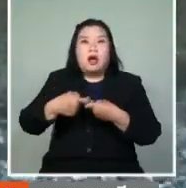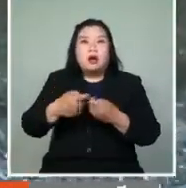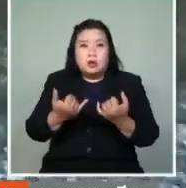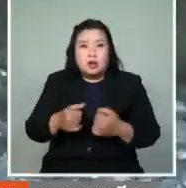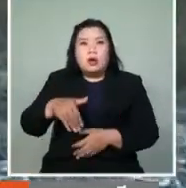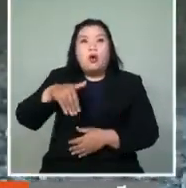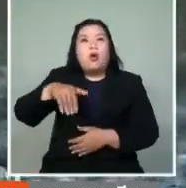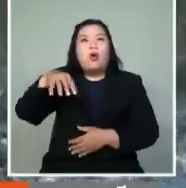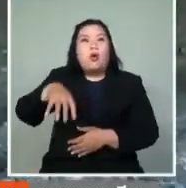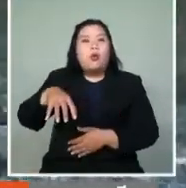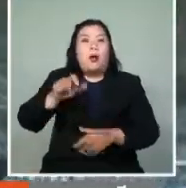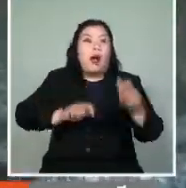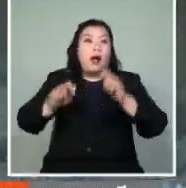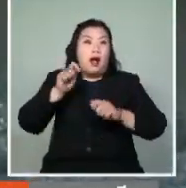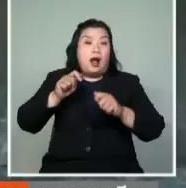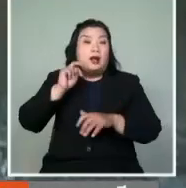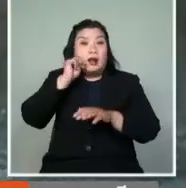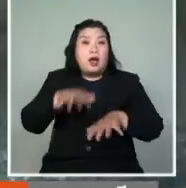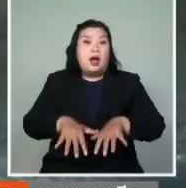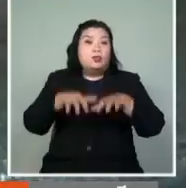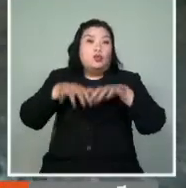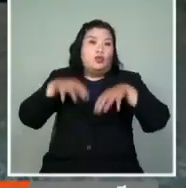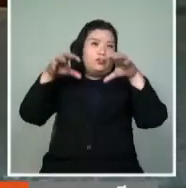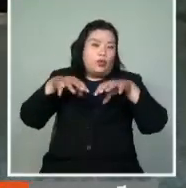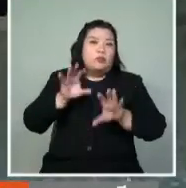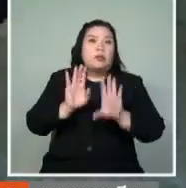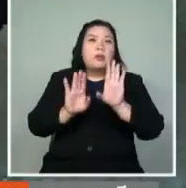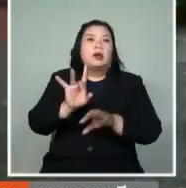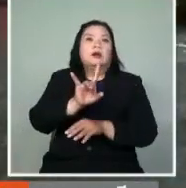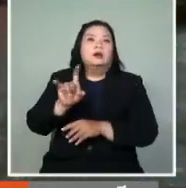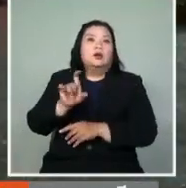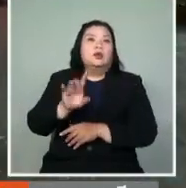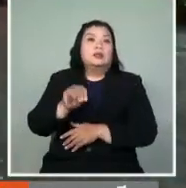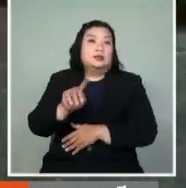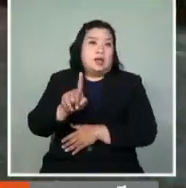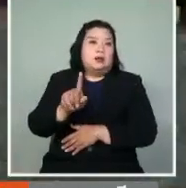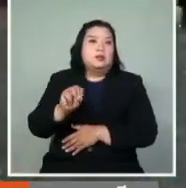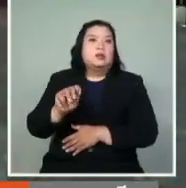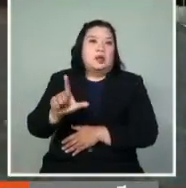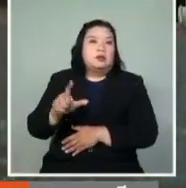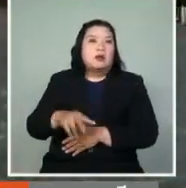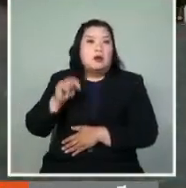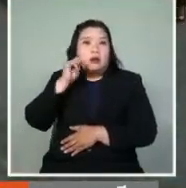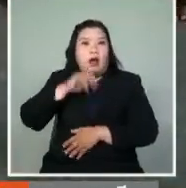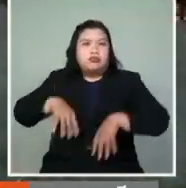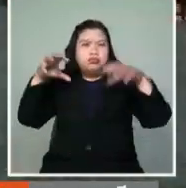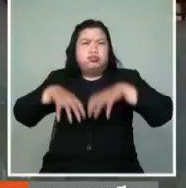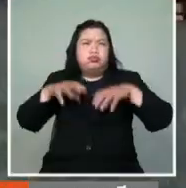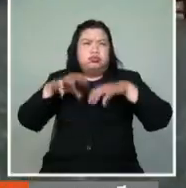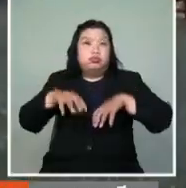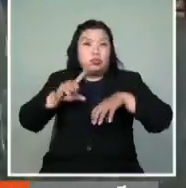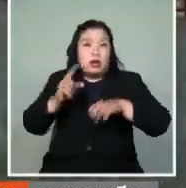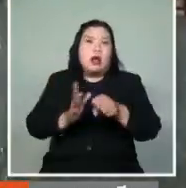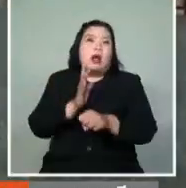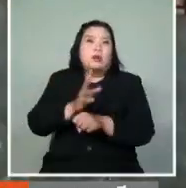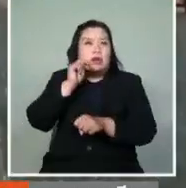ทยานครราชสีมาวัดปริมาณน้ำฝนสะสมได้มากกว่า141มิลลิเมตรซึ่งถือว่ามากที่สุดในรอบ5